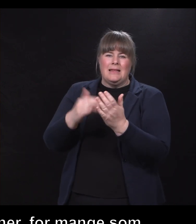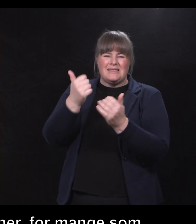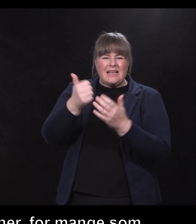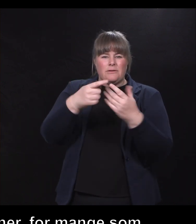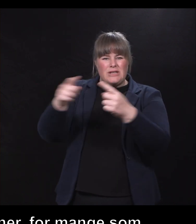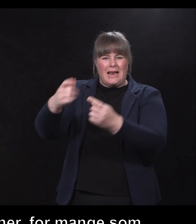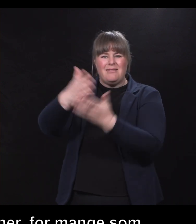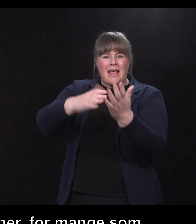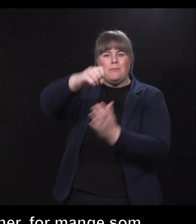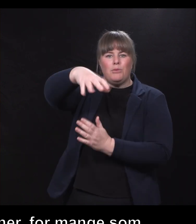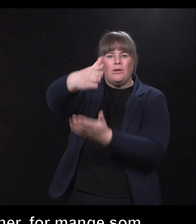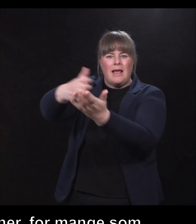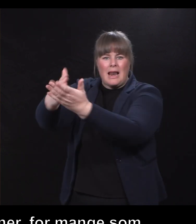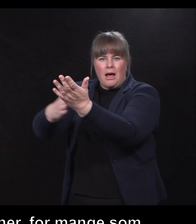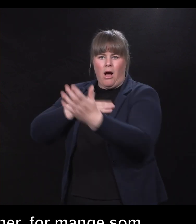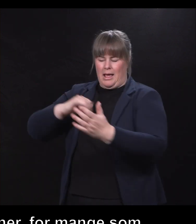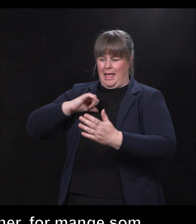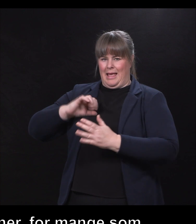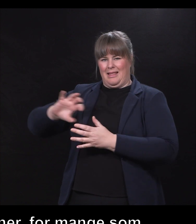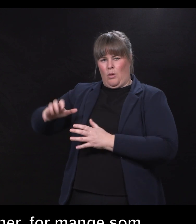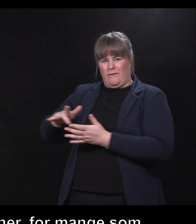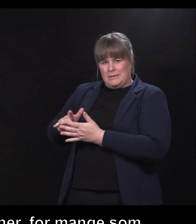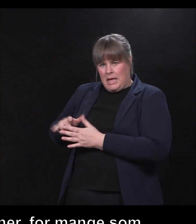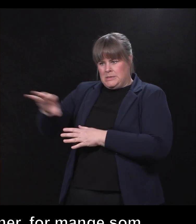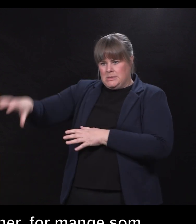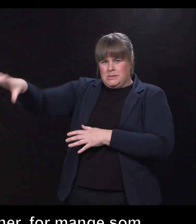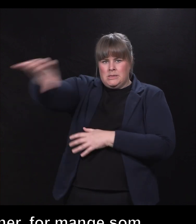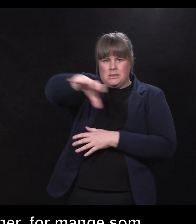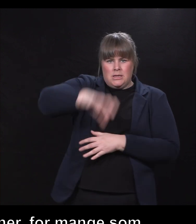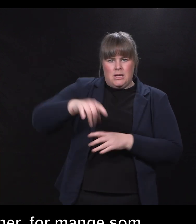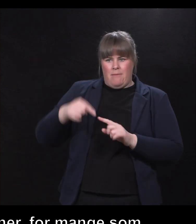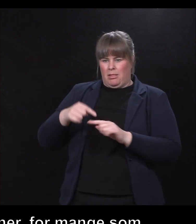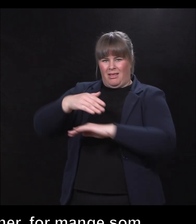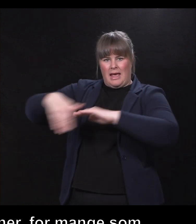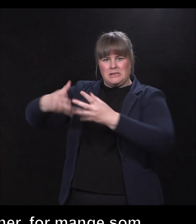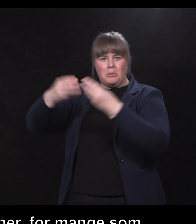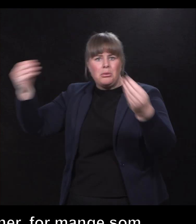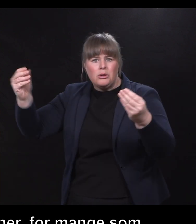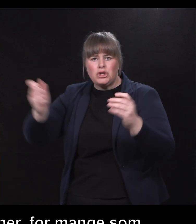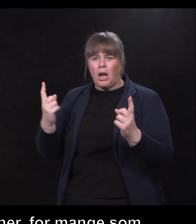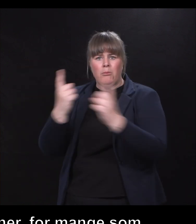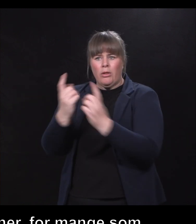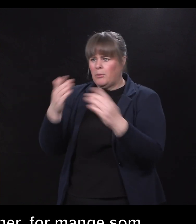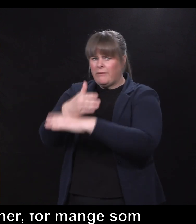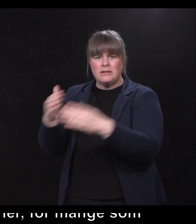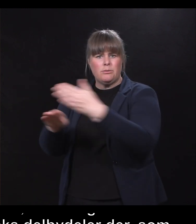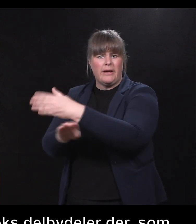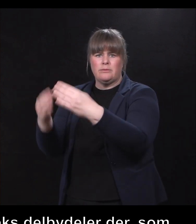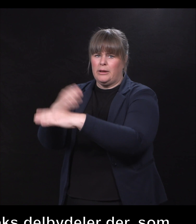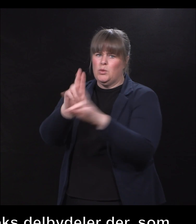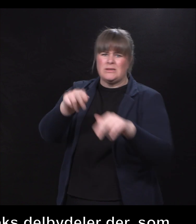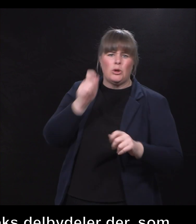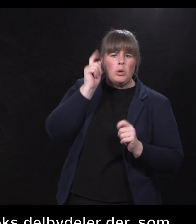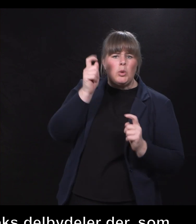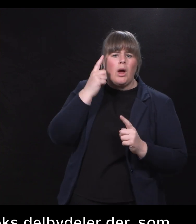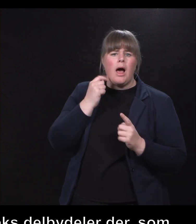sitt eget eierskap til sitt lille geografiske sted. det forsvinner mer når folk møter hverandre på tvers av kulturer og aldre og geografiske